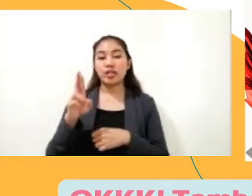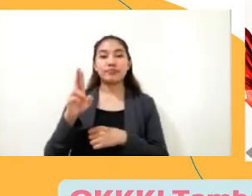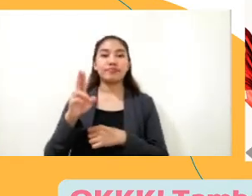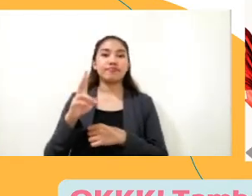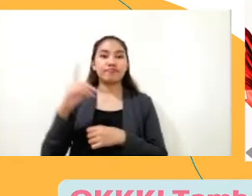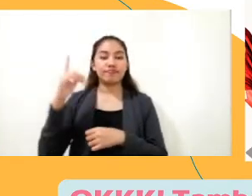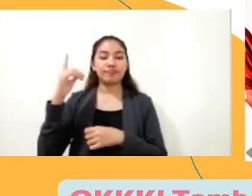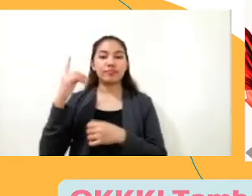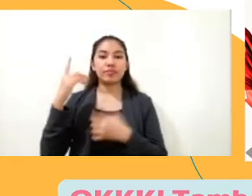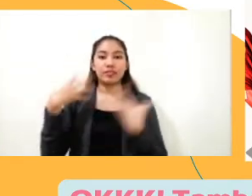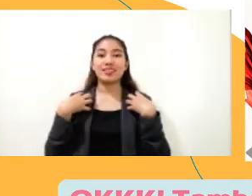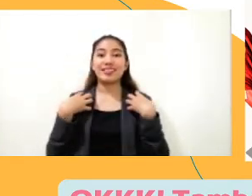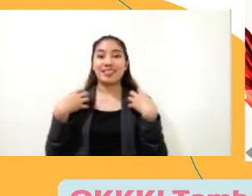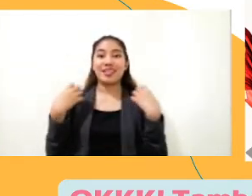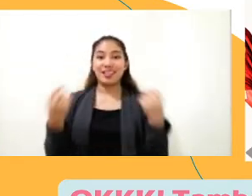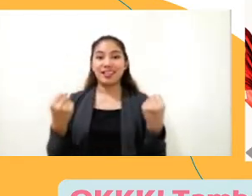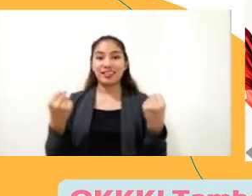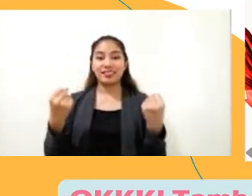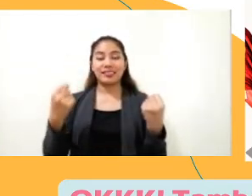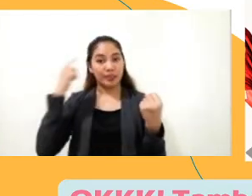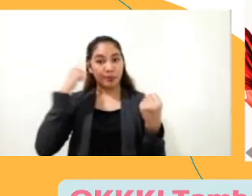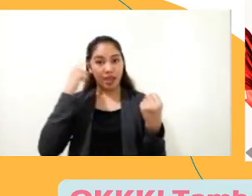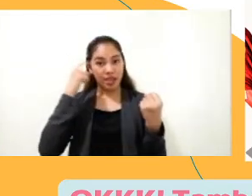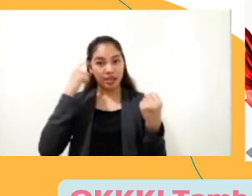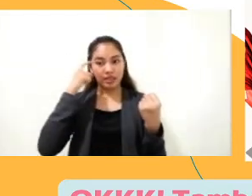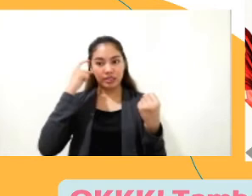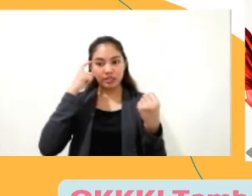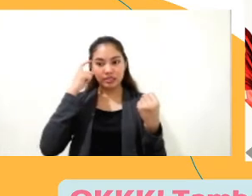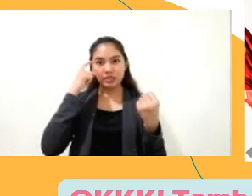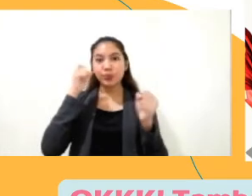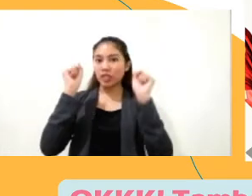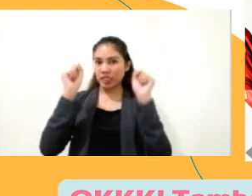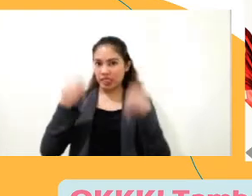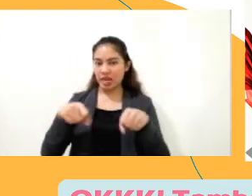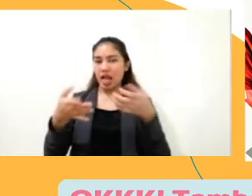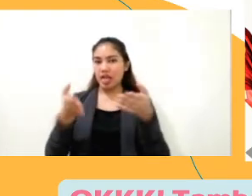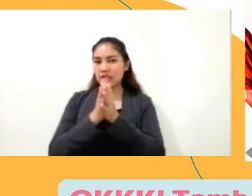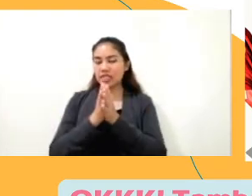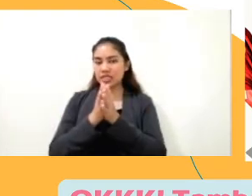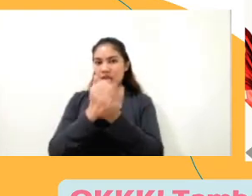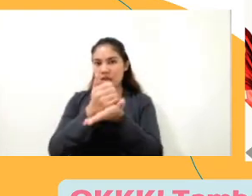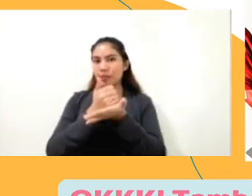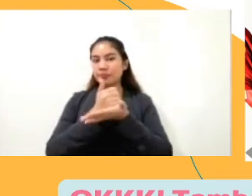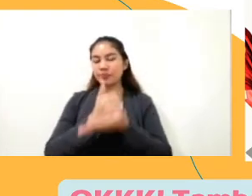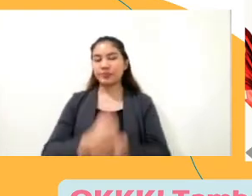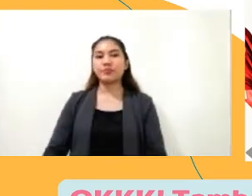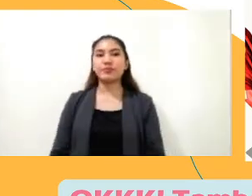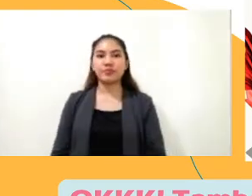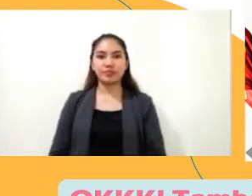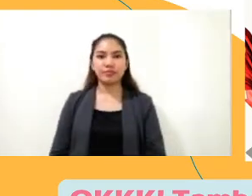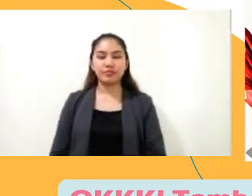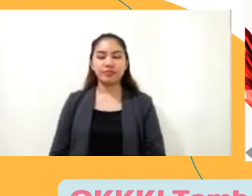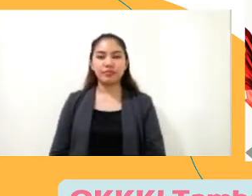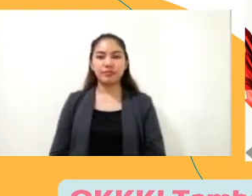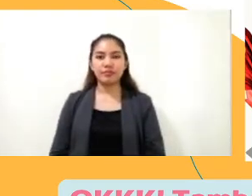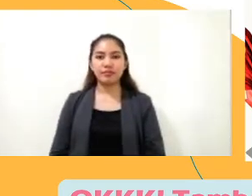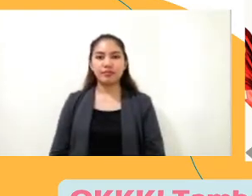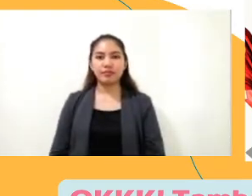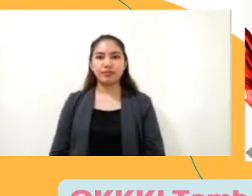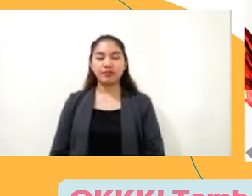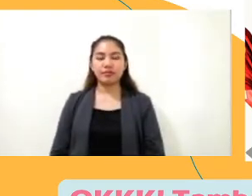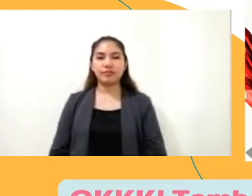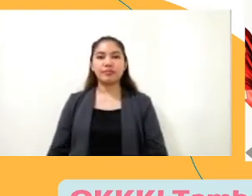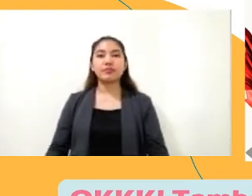pangkalusugan, pangkaisipan or mental health. Okay? Pangalawa, malaya tayo kung may access tayo